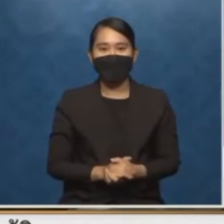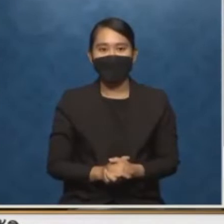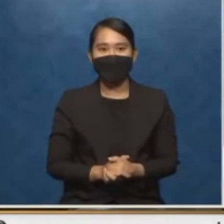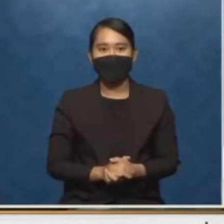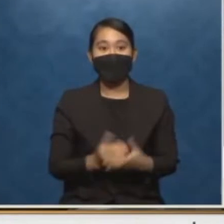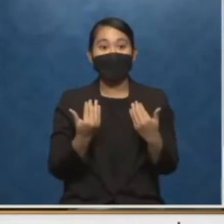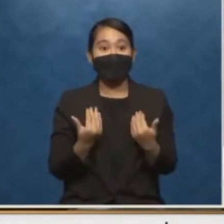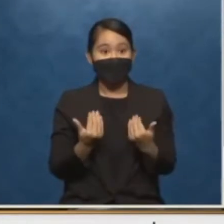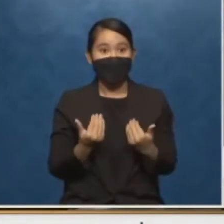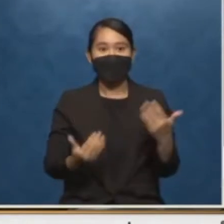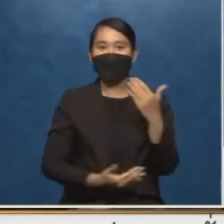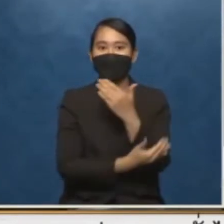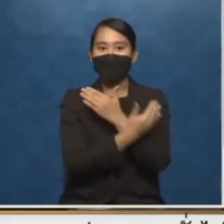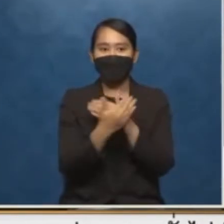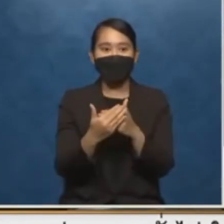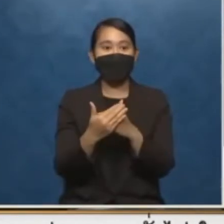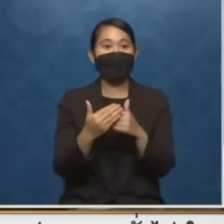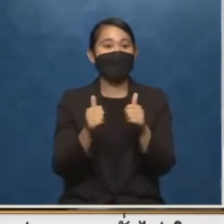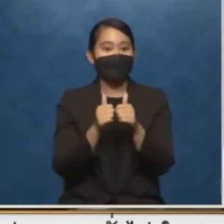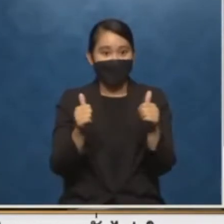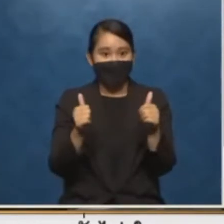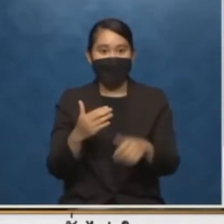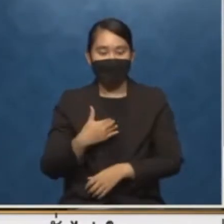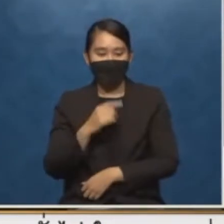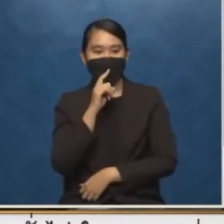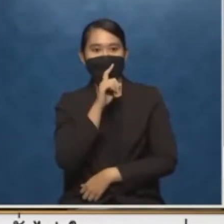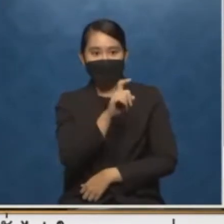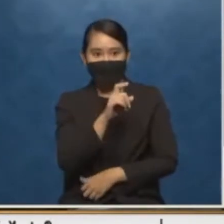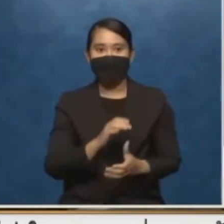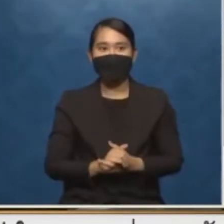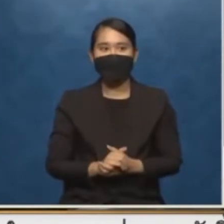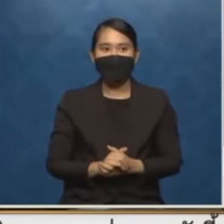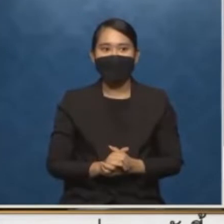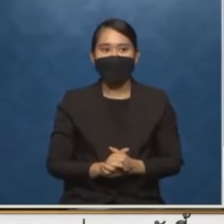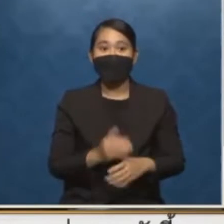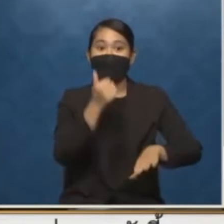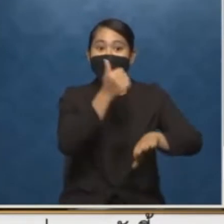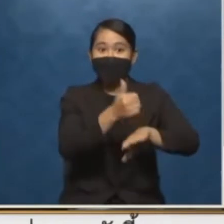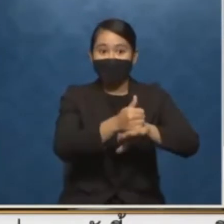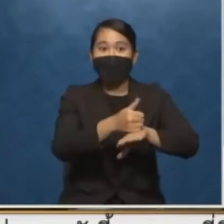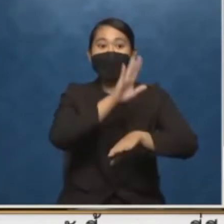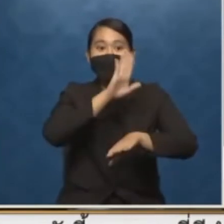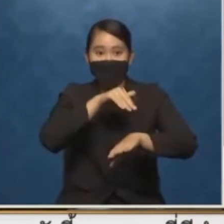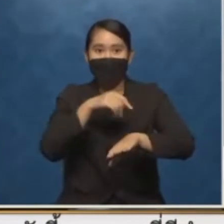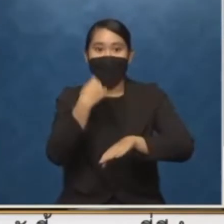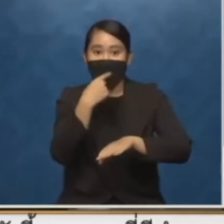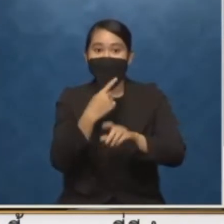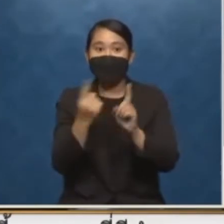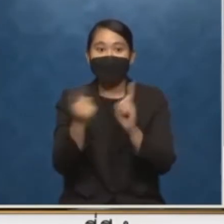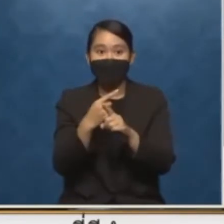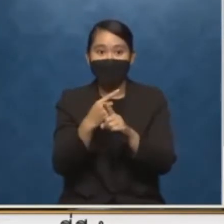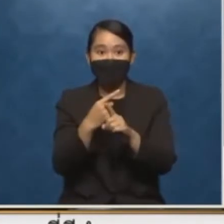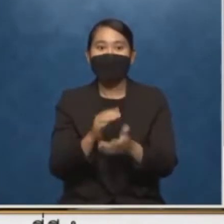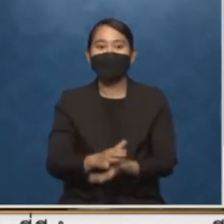วันนี้เป็นโอกาสซึ่งผมต้องถามท่านผมไม่ทราบว่าท่านคุณหญิงกัลยามาไหมครับหรือว่ามีใครมาแทนฮะ มาแล้วครับมา